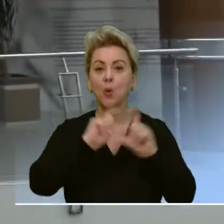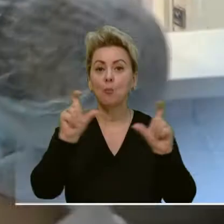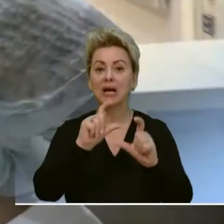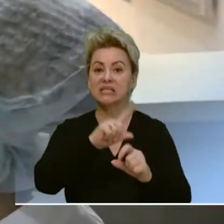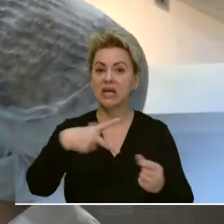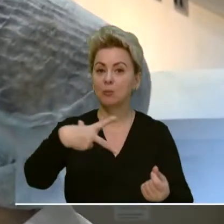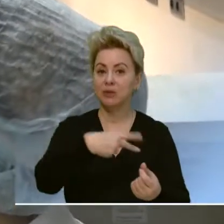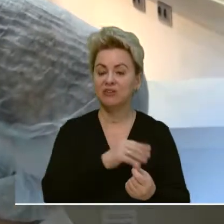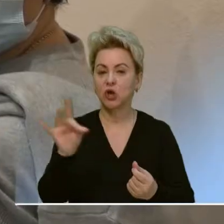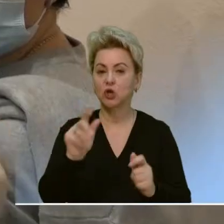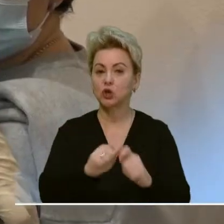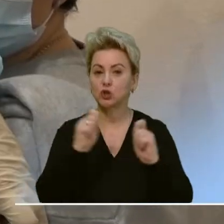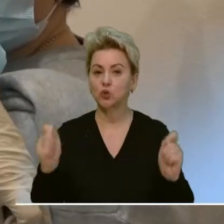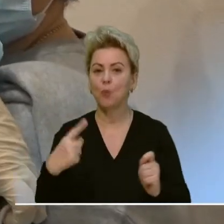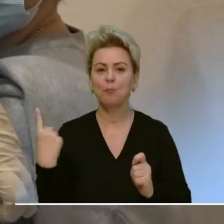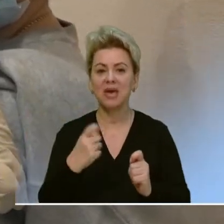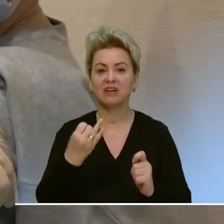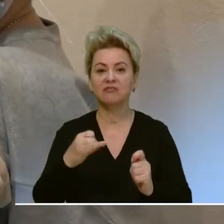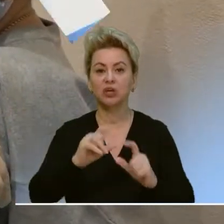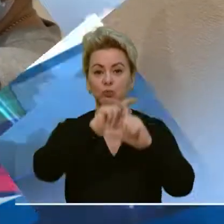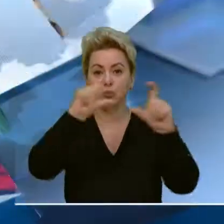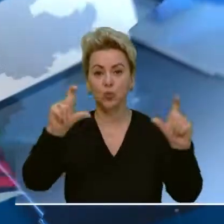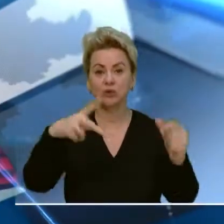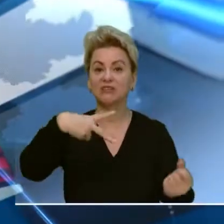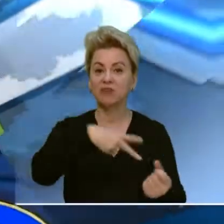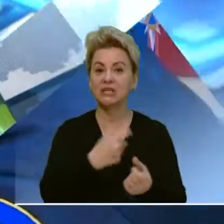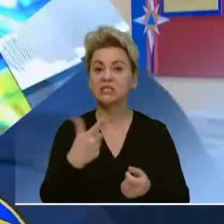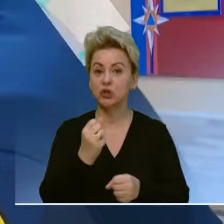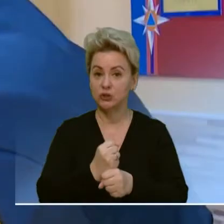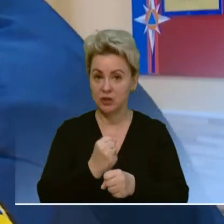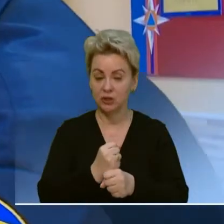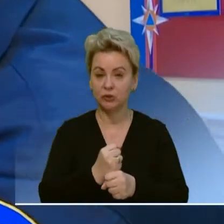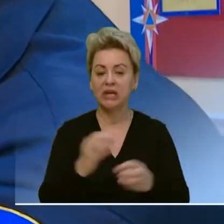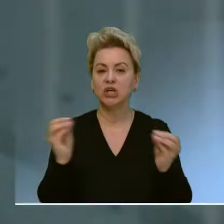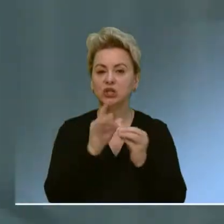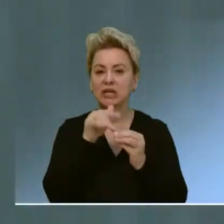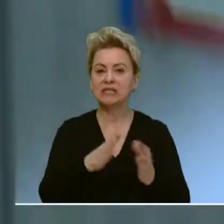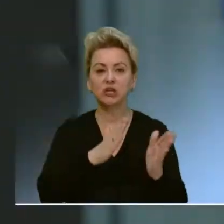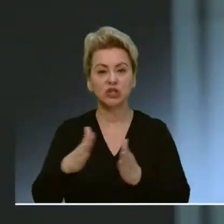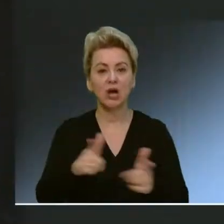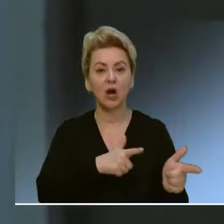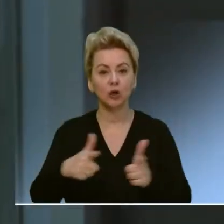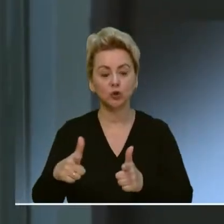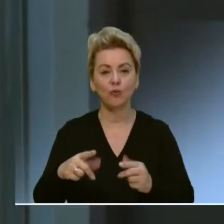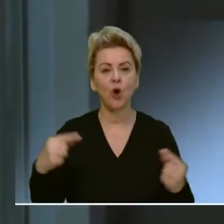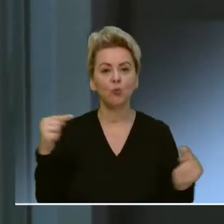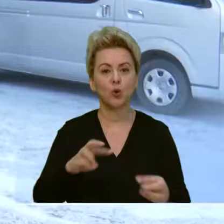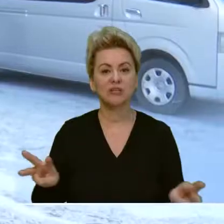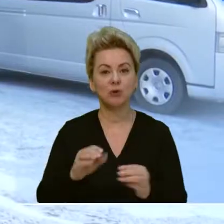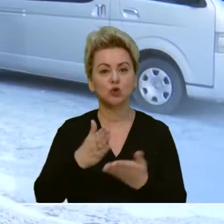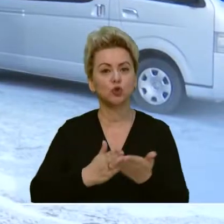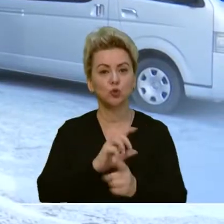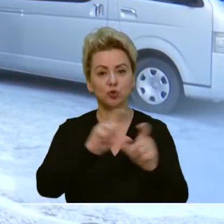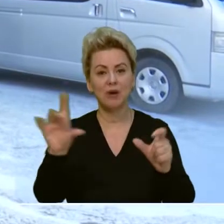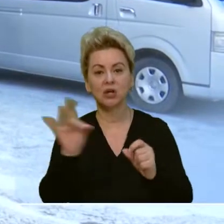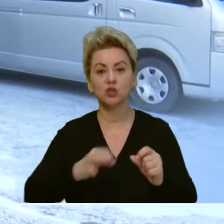за прививкой. В Ростове открылся первый мобильный пункт вакцинации. 10 лет в режиме боеготовности. Противопожарная служба